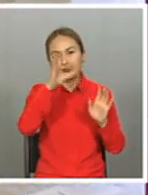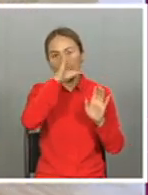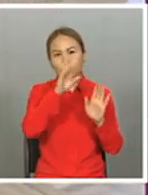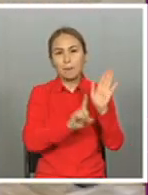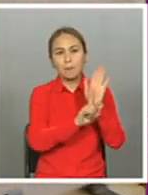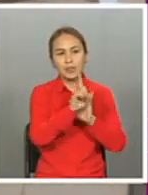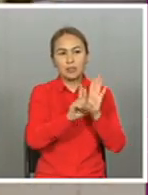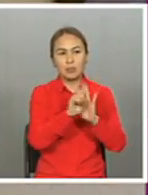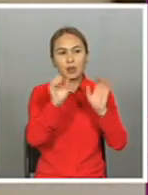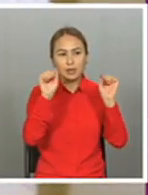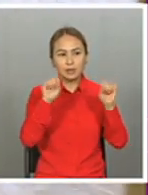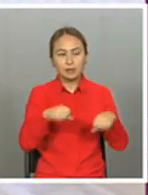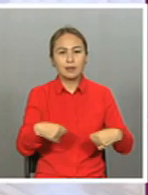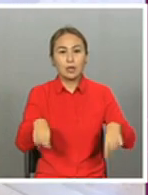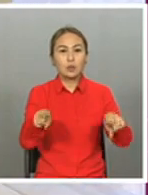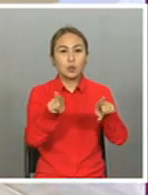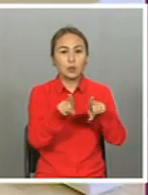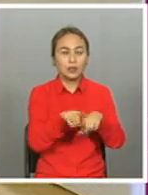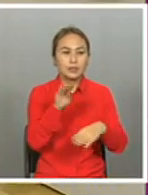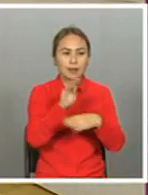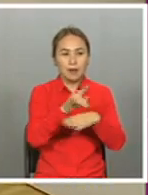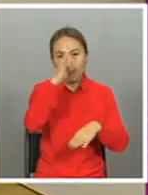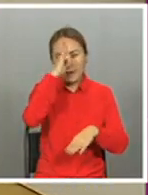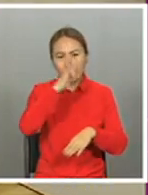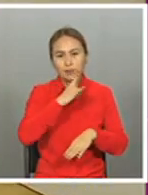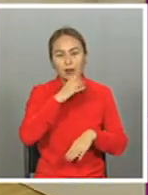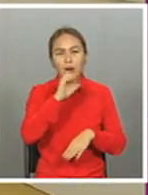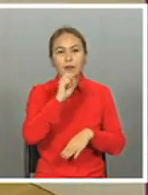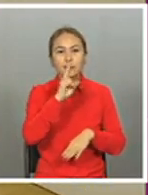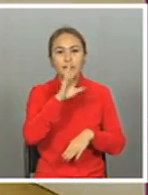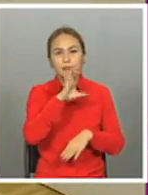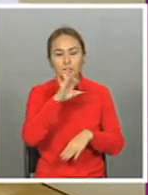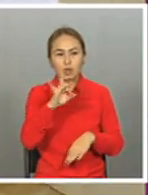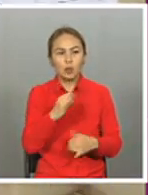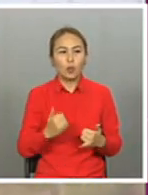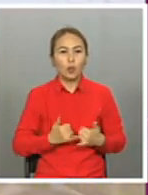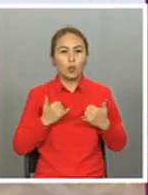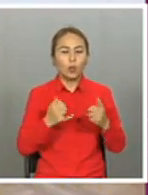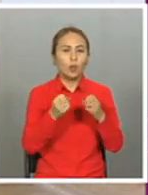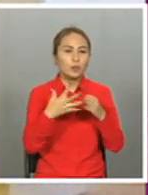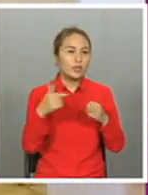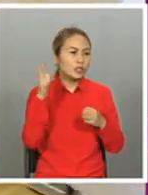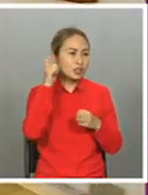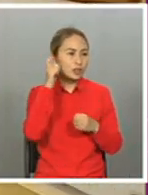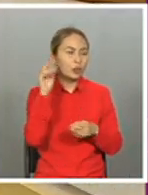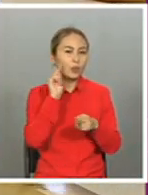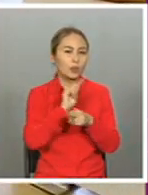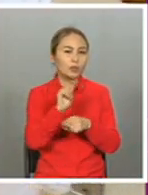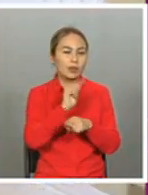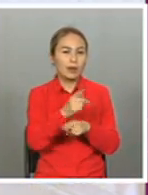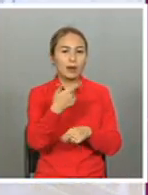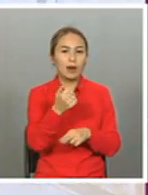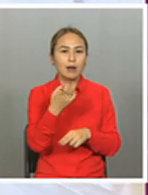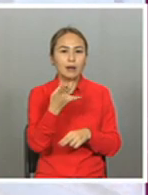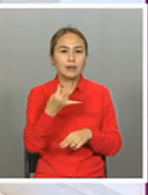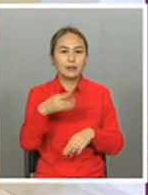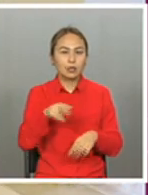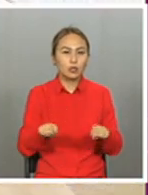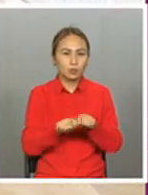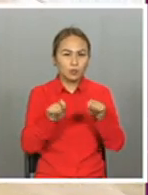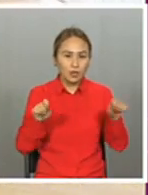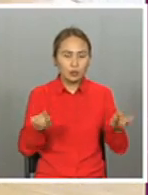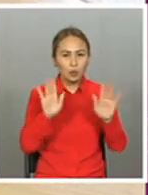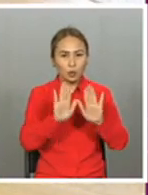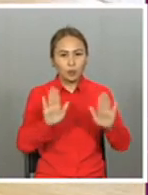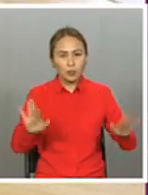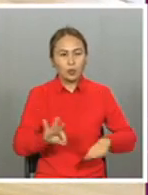алады. Дәл сол кезде Қазақ АКСР-ның 15 жылдық құрметіне ұлттық көркем өнер галереясын ұйымдастыру және көрме